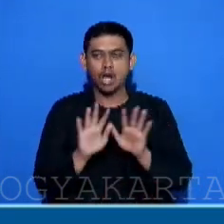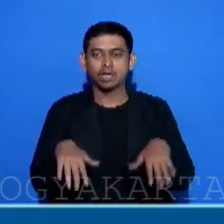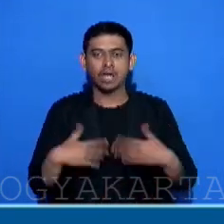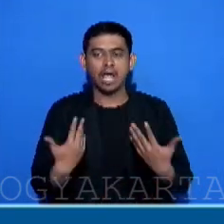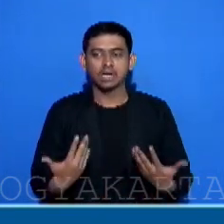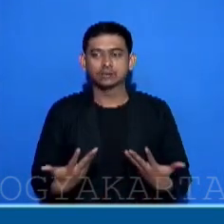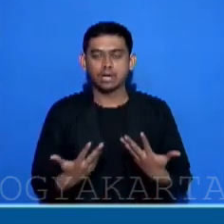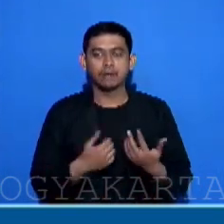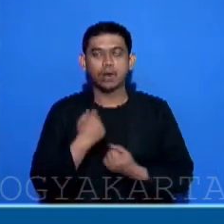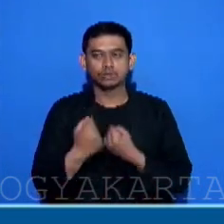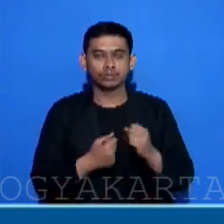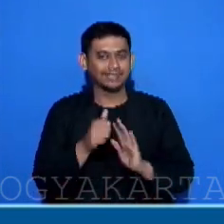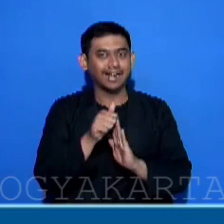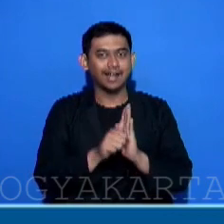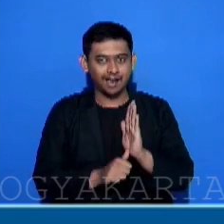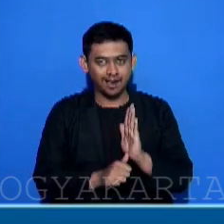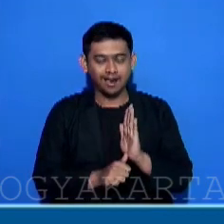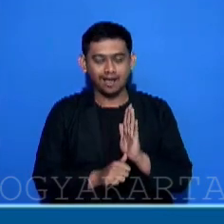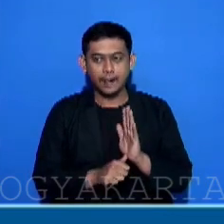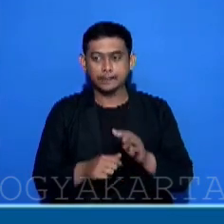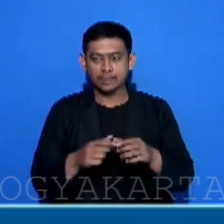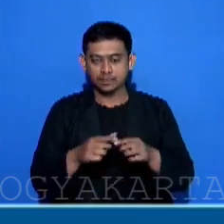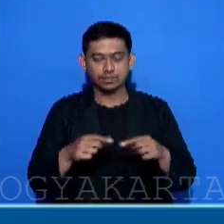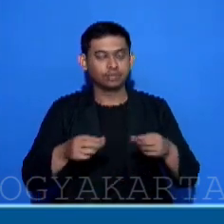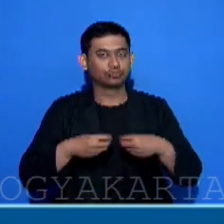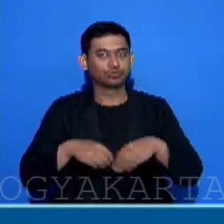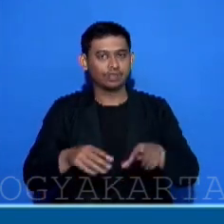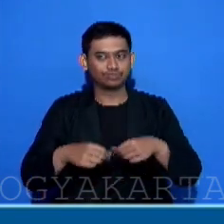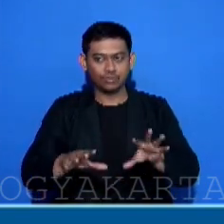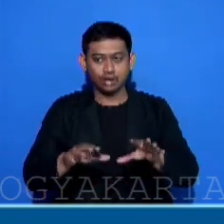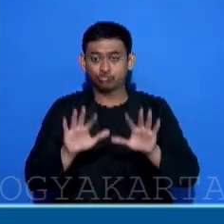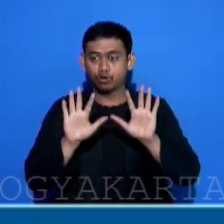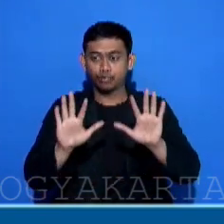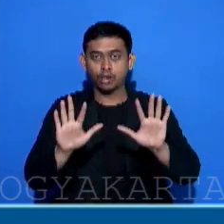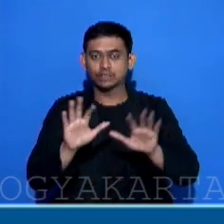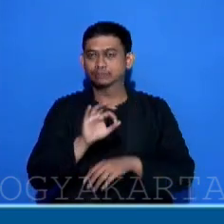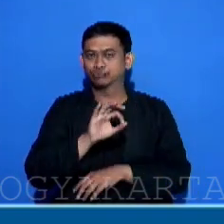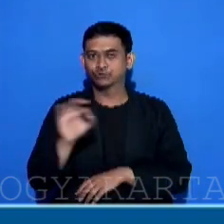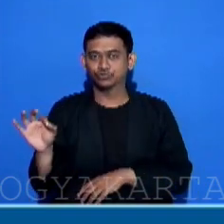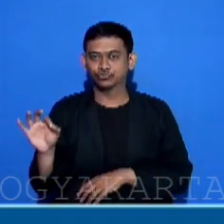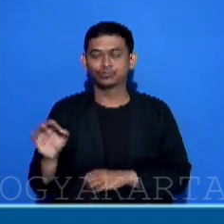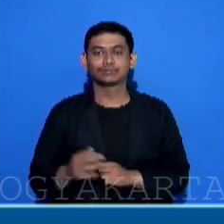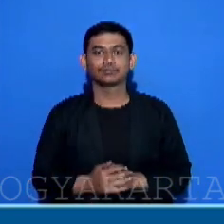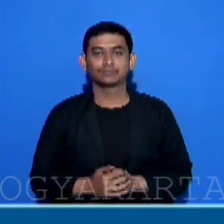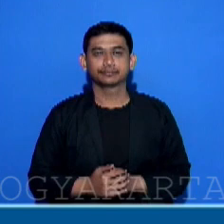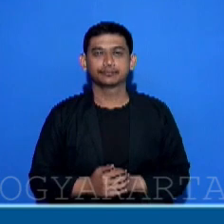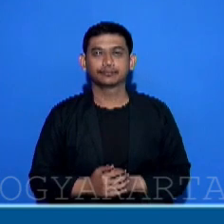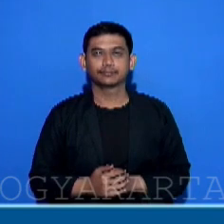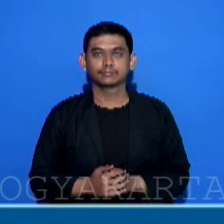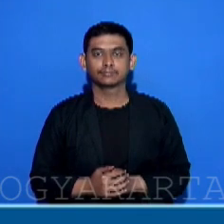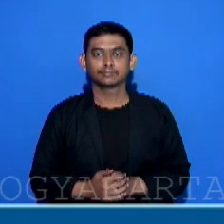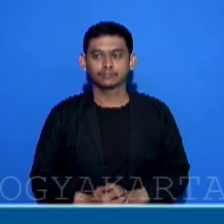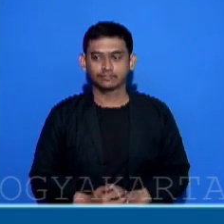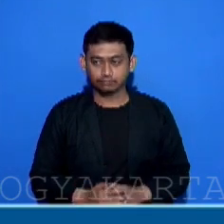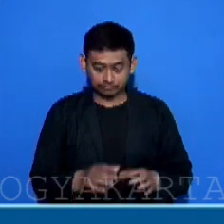Peken tunggal keris P sagedipun aosi mil Ugi moten maben menawi satosipun P mekaten